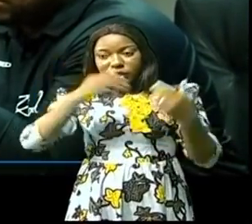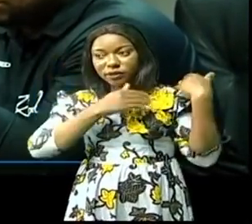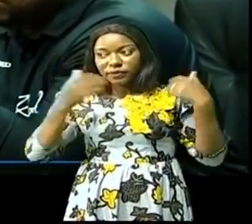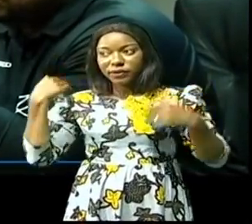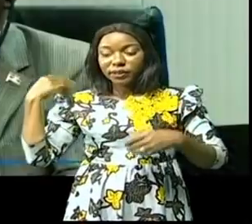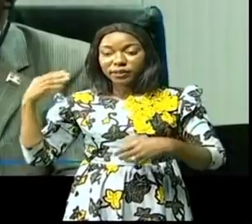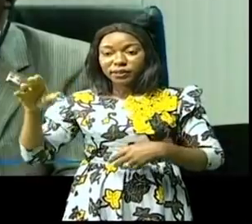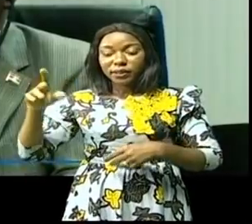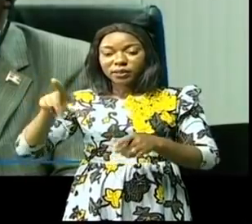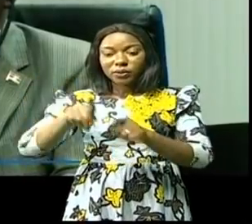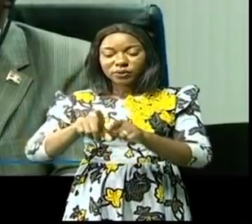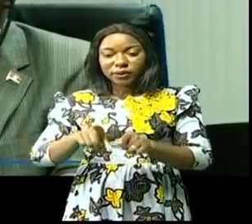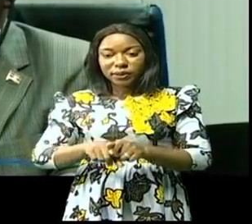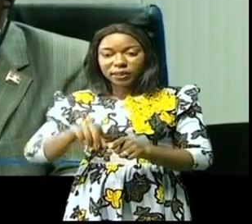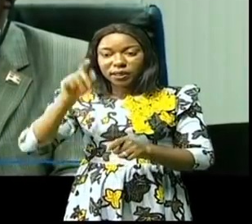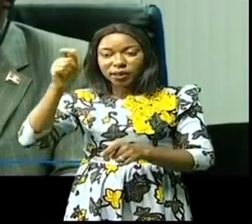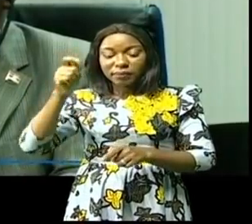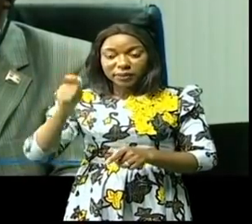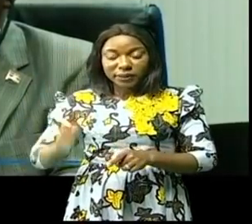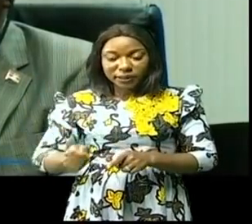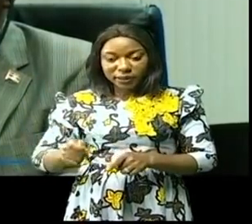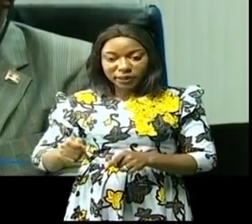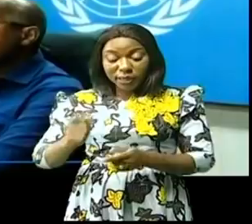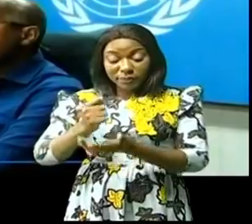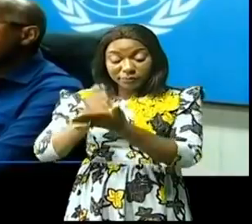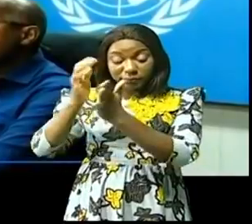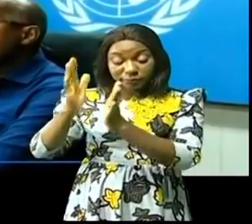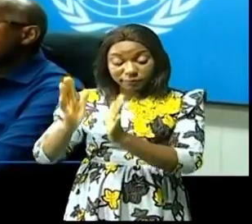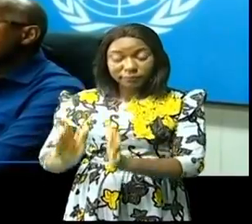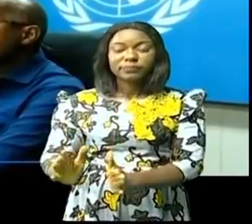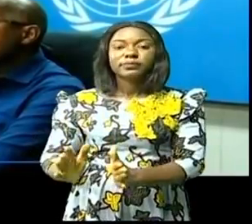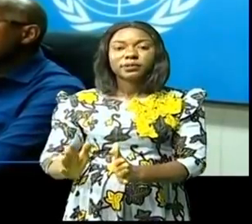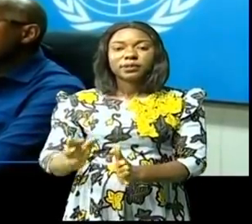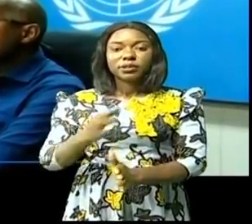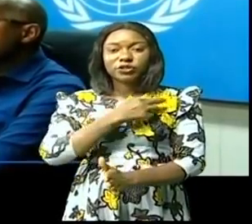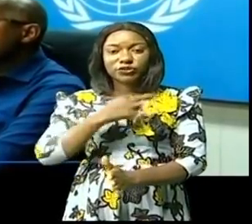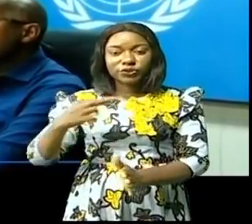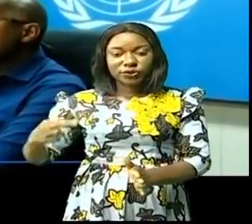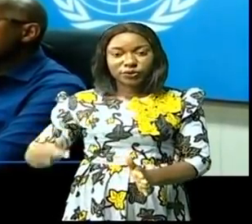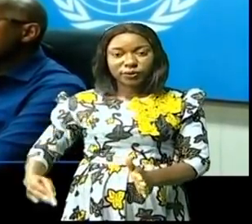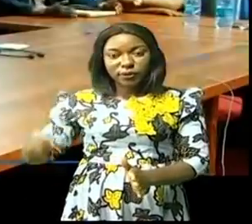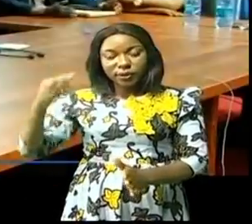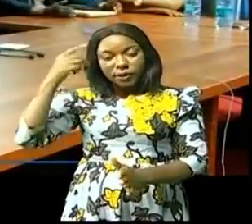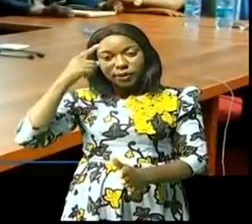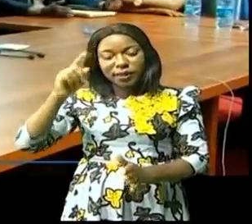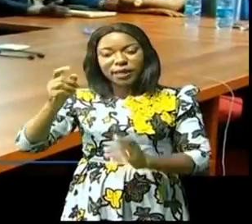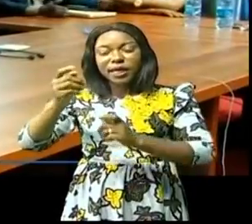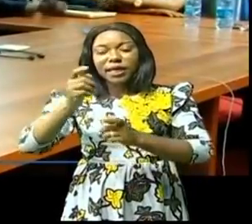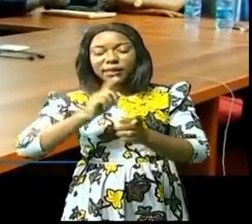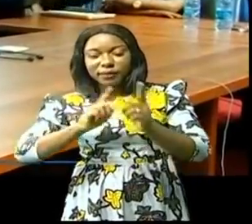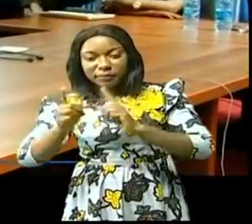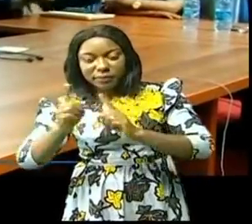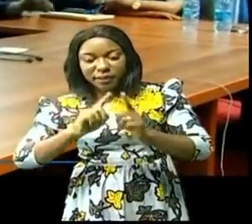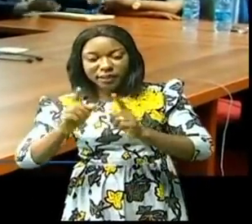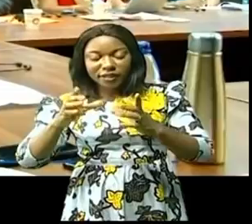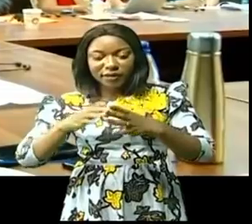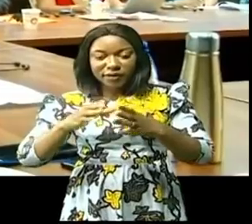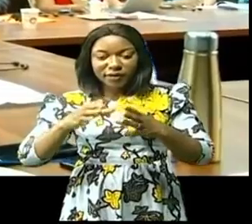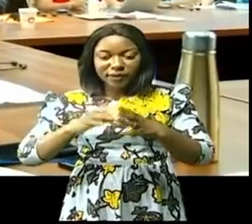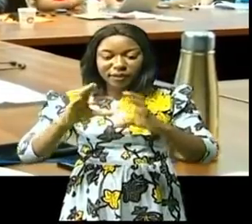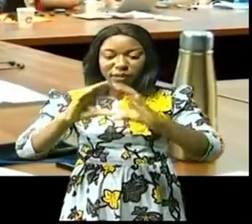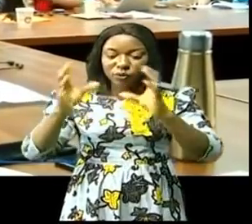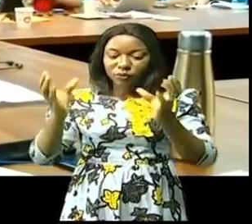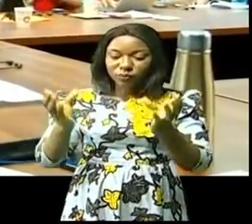Serge Tshibangu, et l'ambassadeur du Kenya en République démocratique du Congo, Georges Massafou, ont longuement échangé avec les leaders des